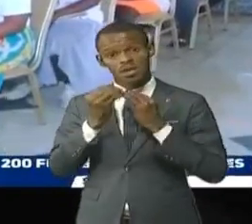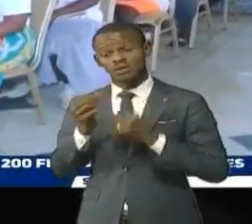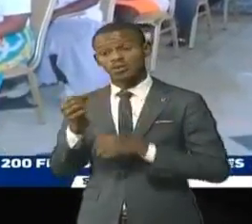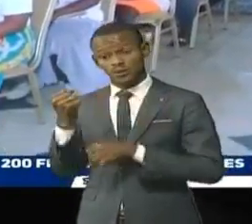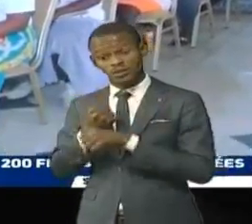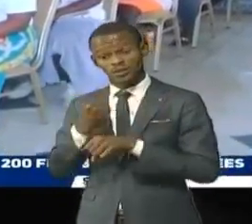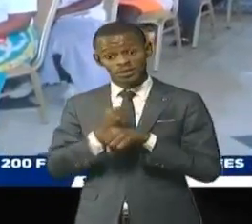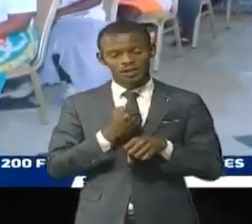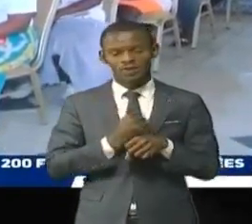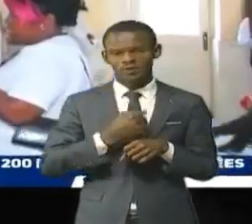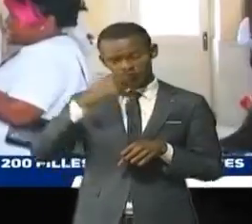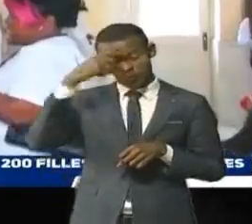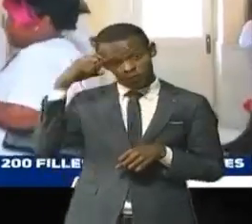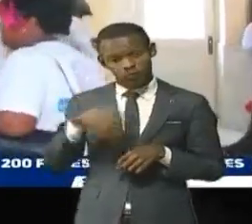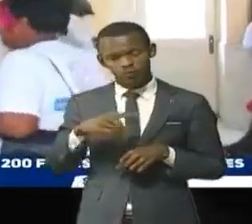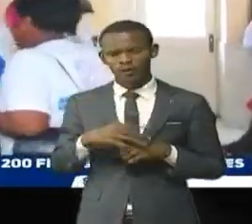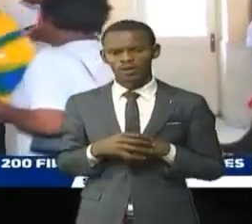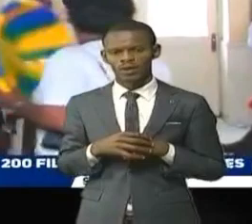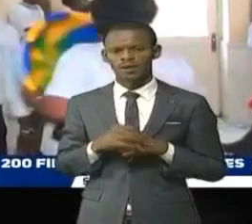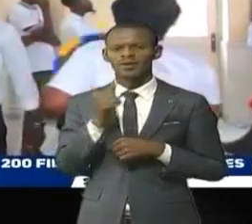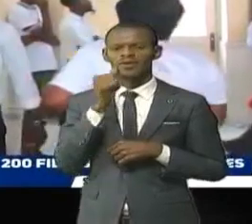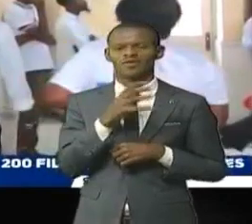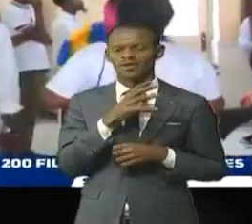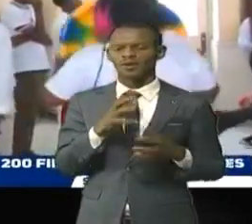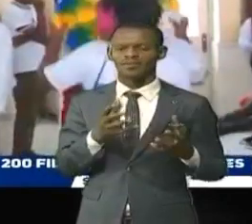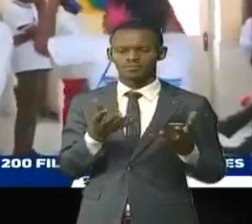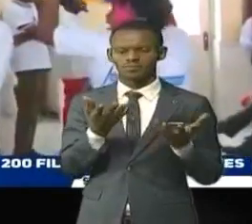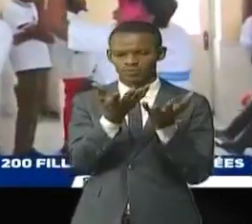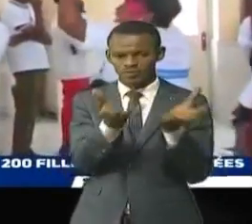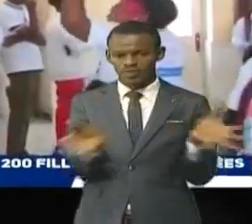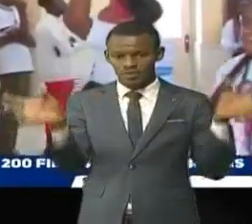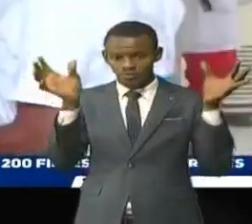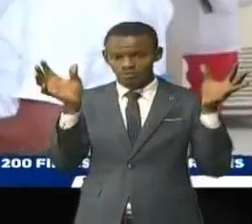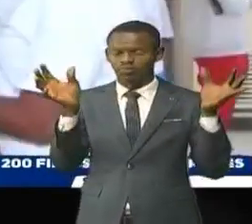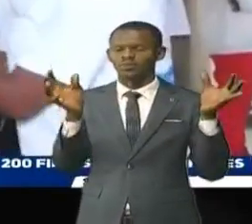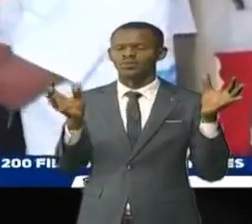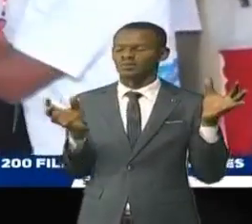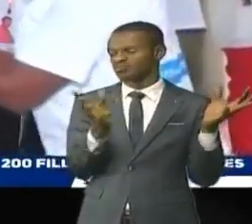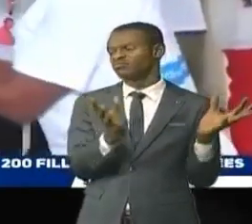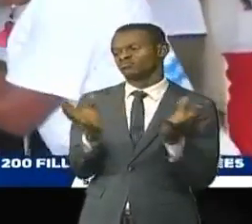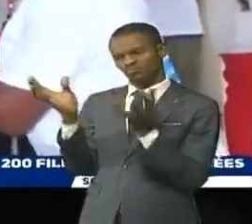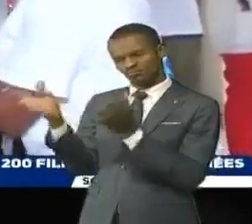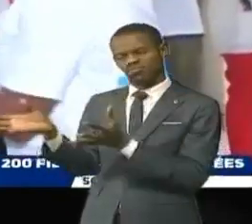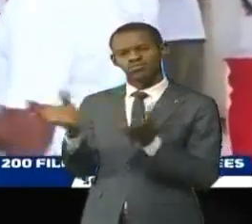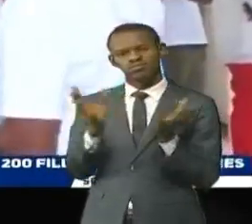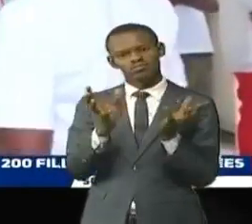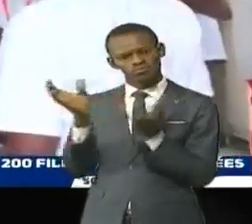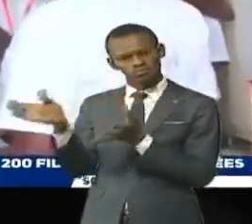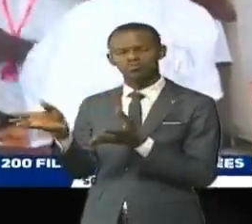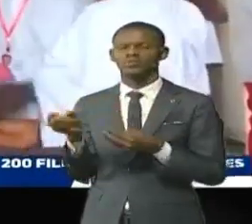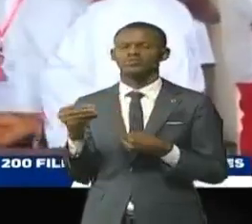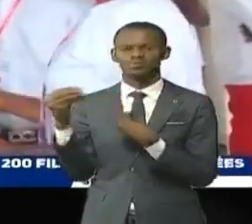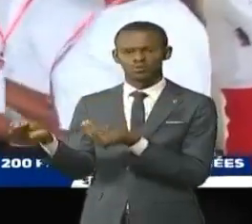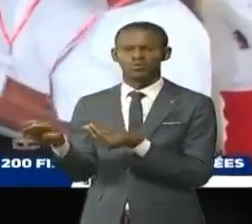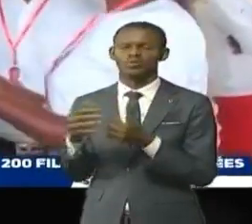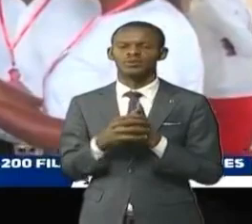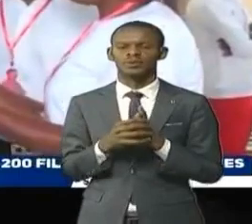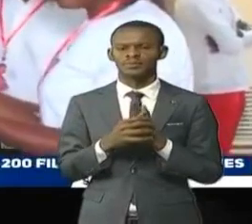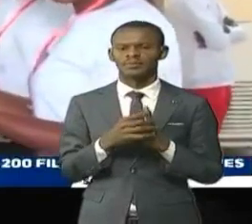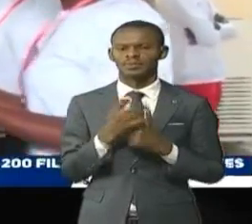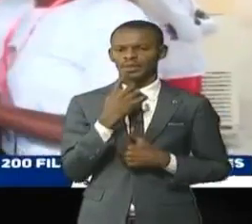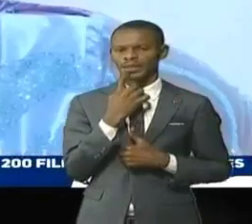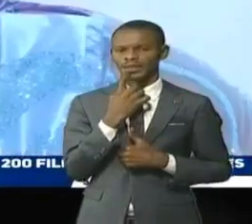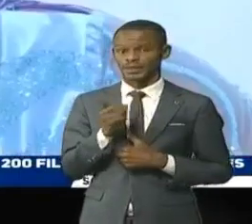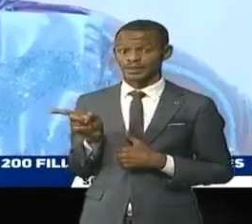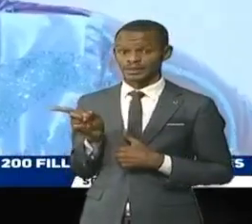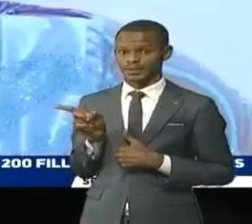dite commune. Elles ont reçu des bassins de ménage pour une plus-value dans leurs tâches quotidiennes. En ciblant cette catégorie